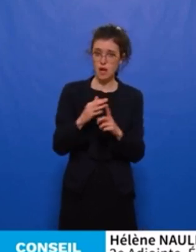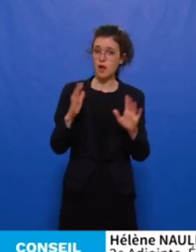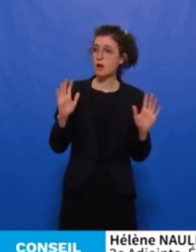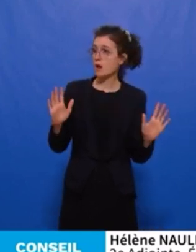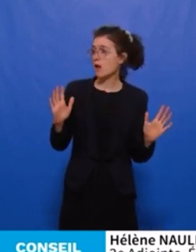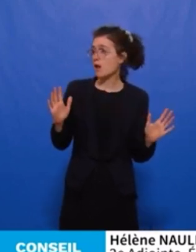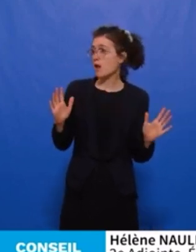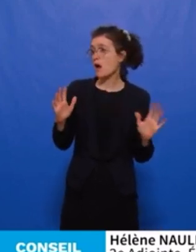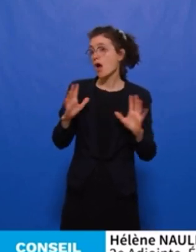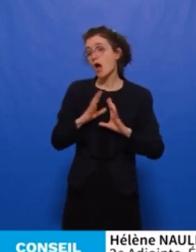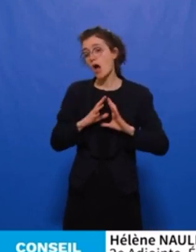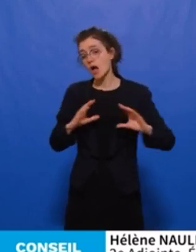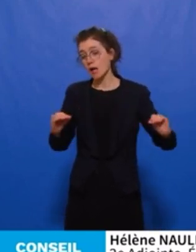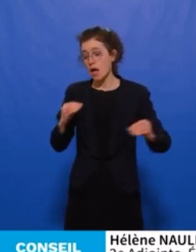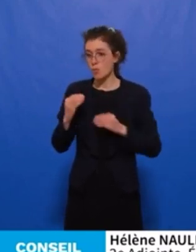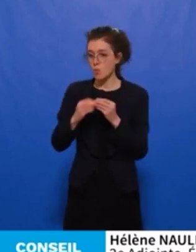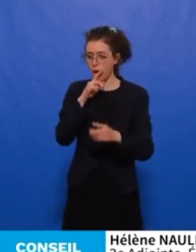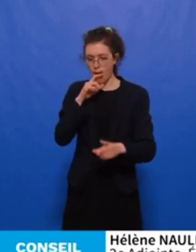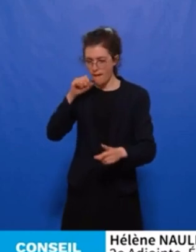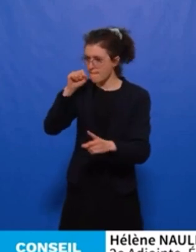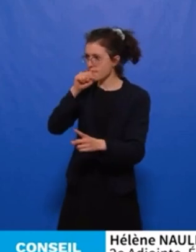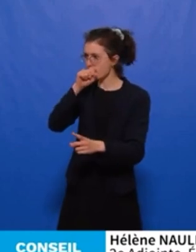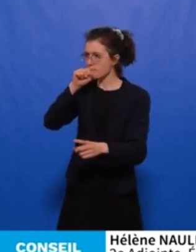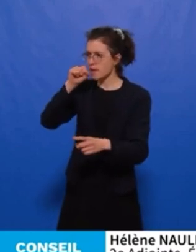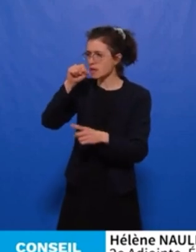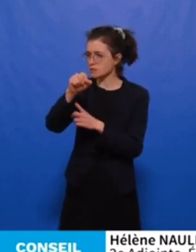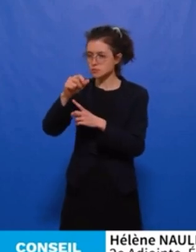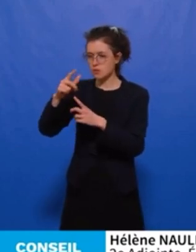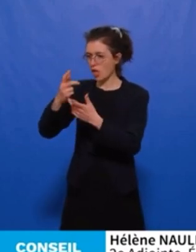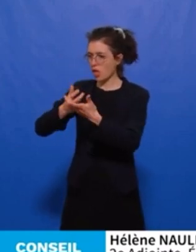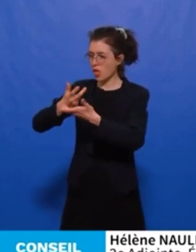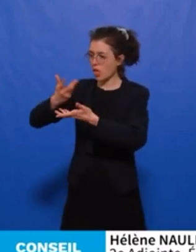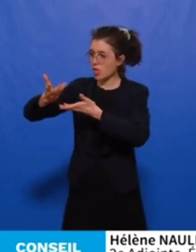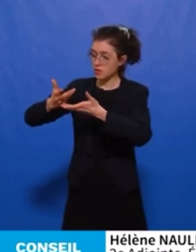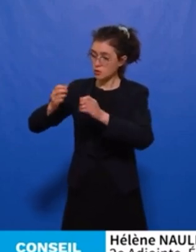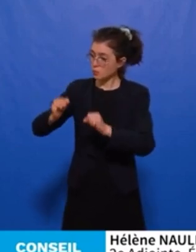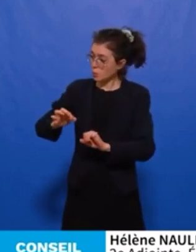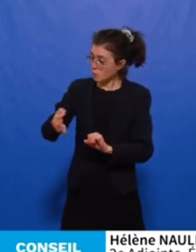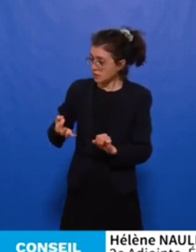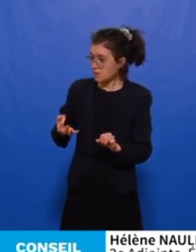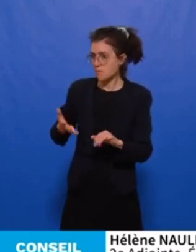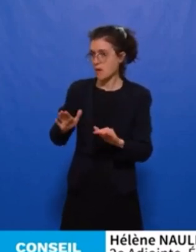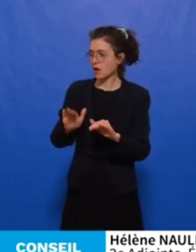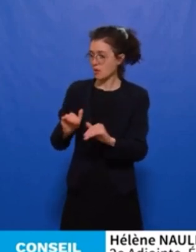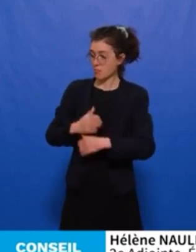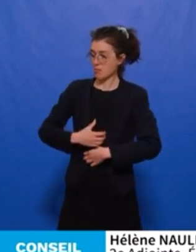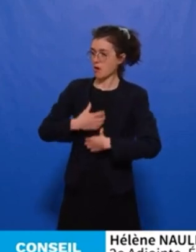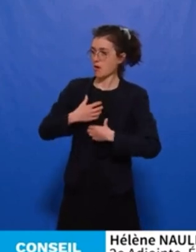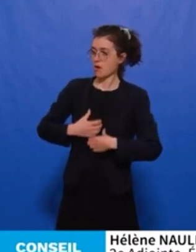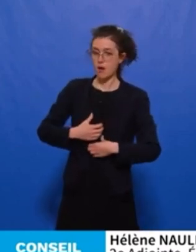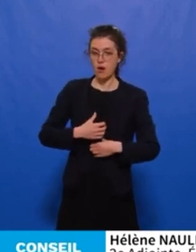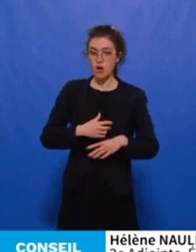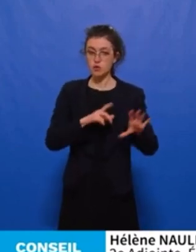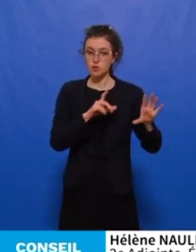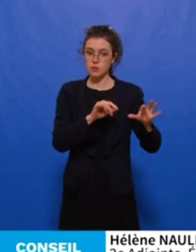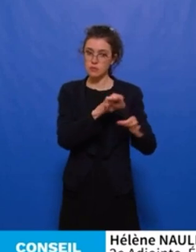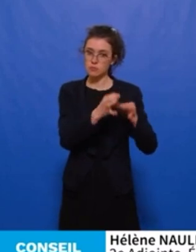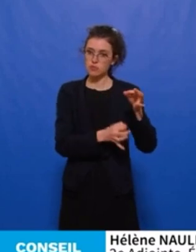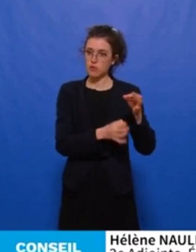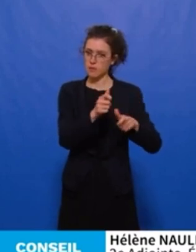de la passion, c'est une mauvaise réforme. Votre gouvernement, contre 70% des Français qui s'expriment contre, et Madame,